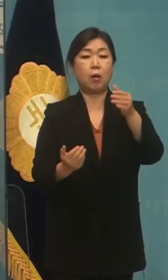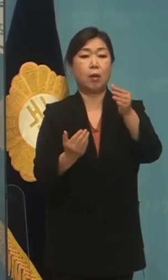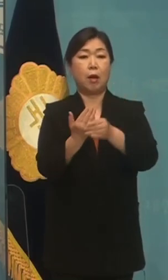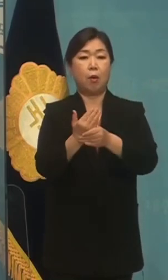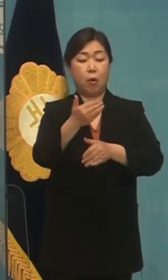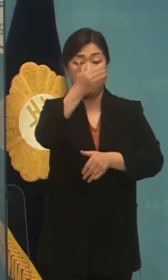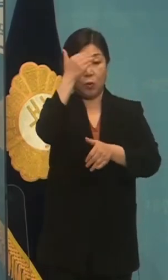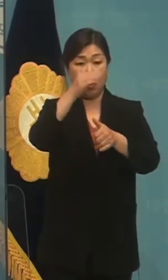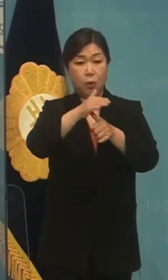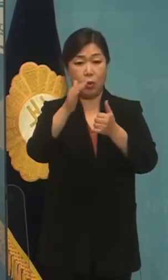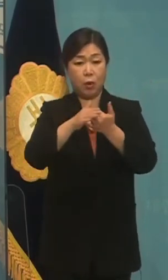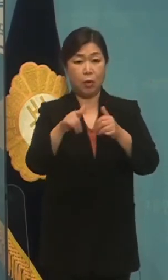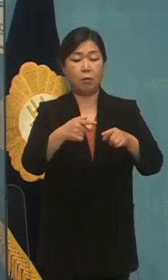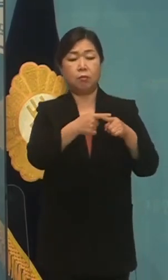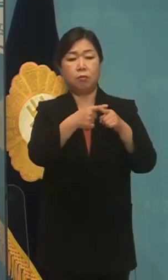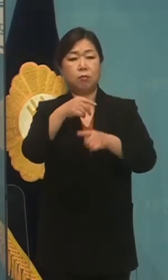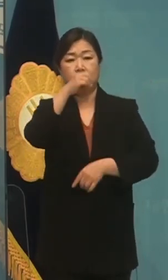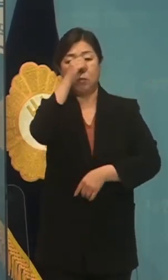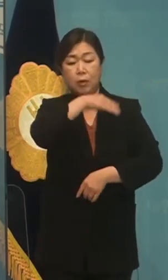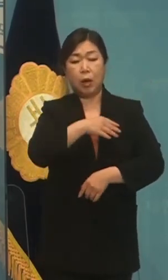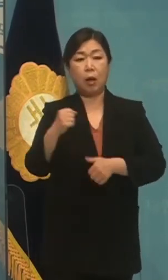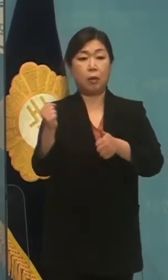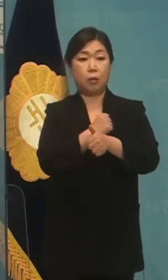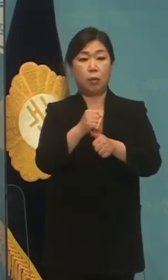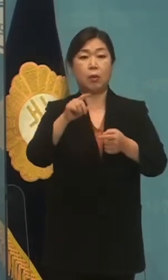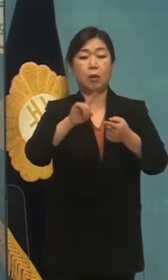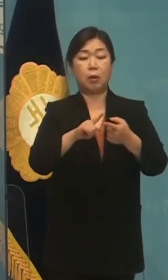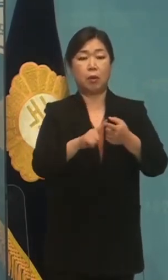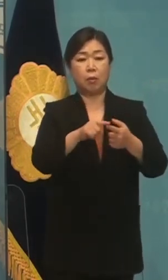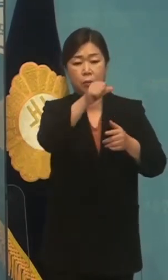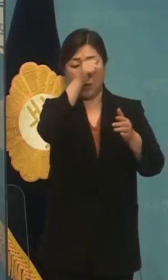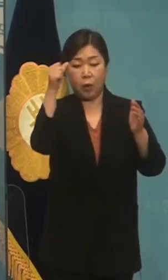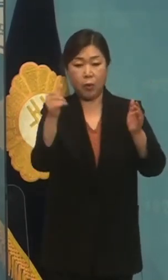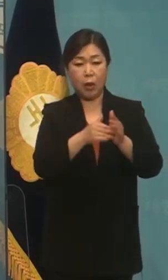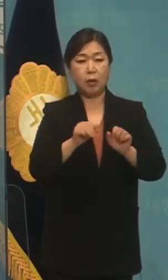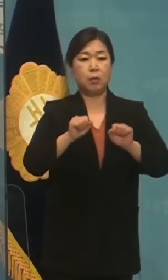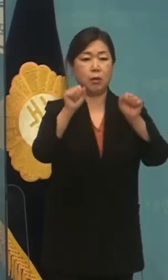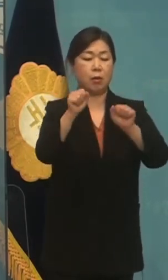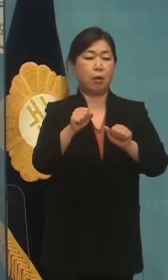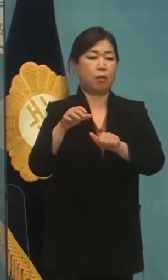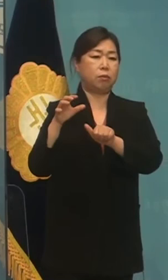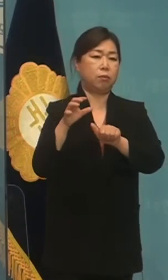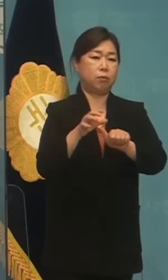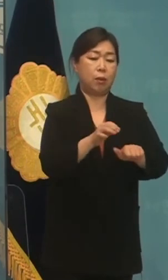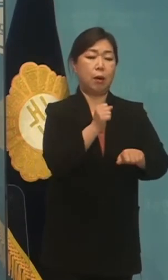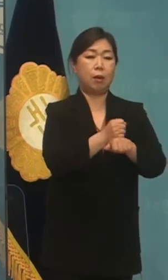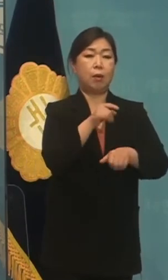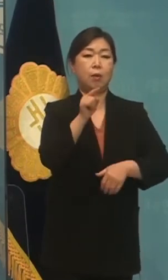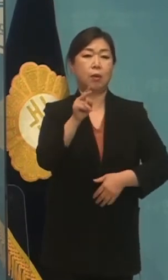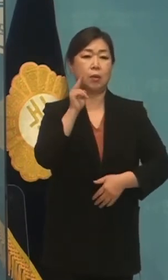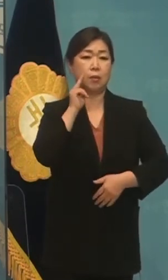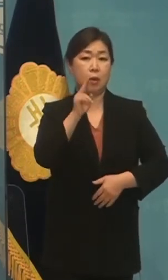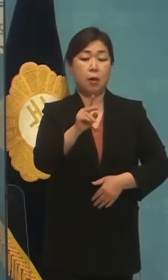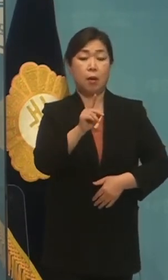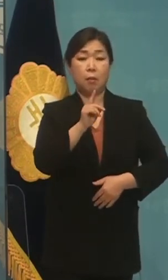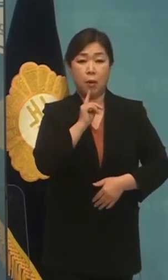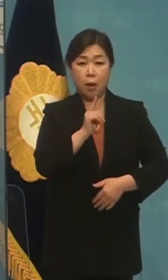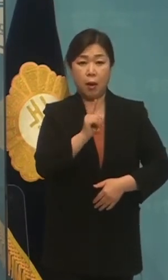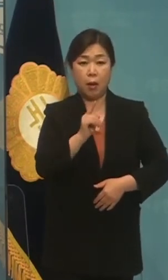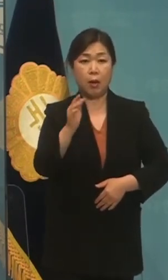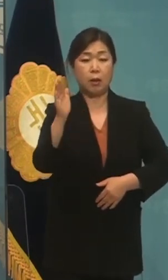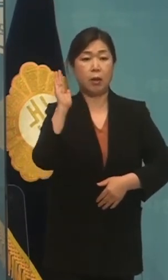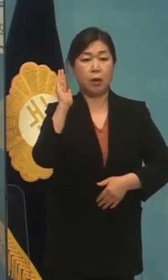무심코 저지른 행동에 대해 평생 체육계 진입을 막는 것은 가혹한 부분이 일고 있을 수